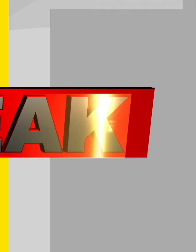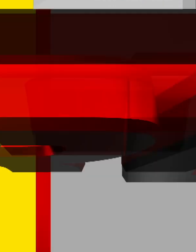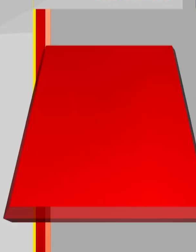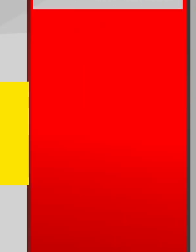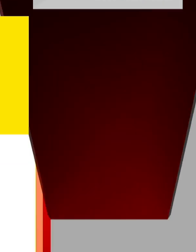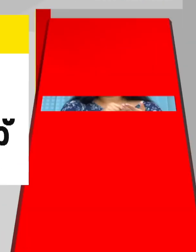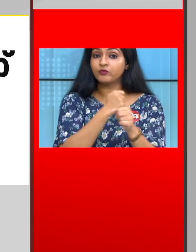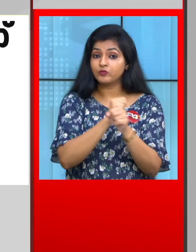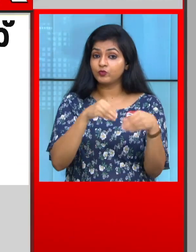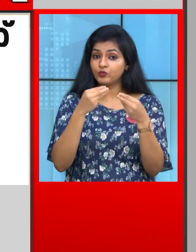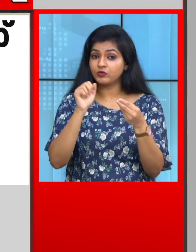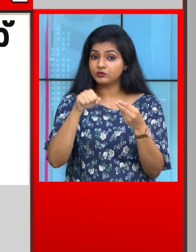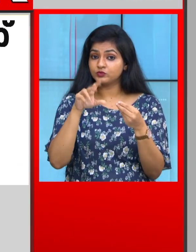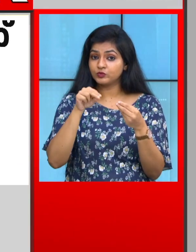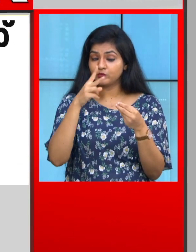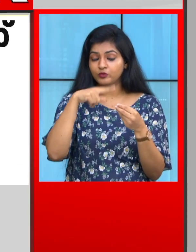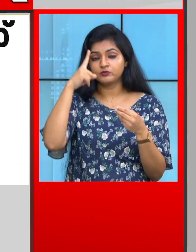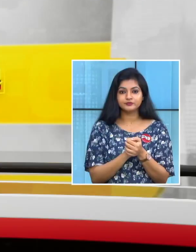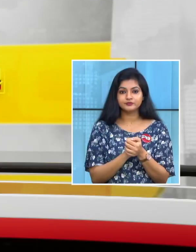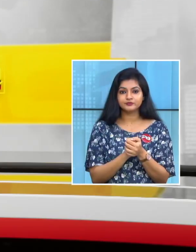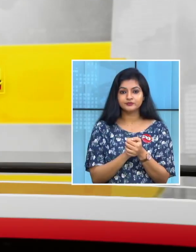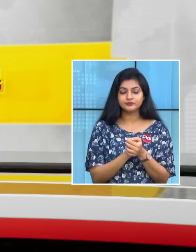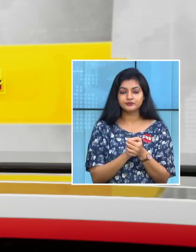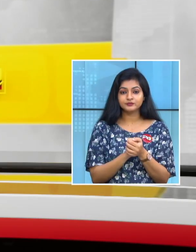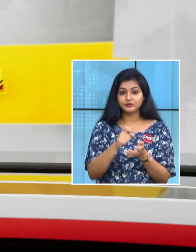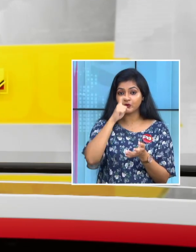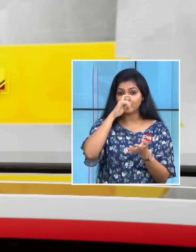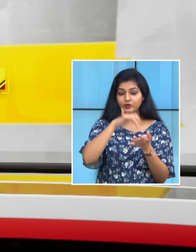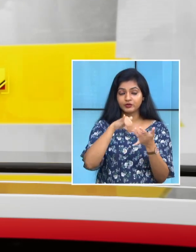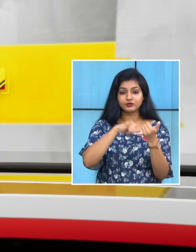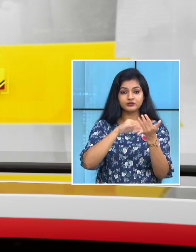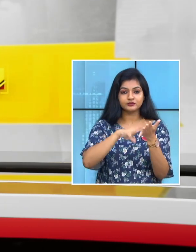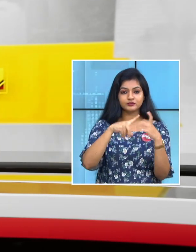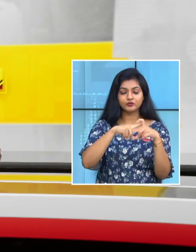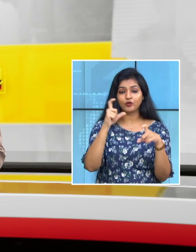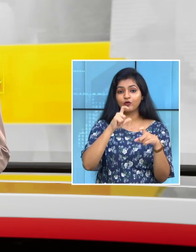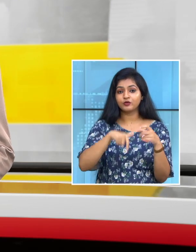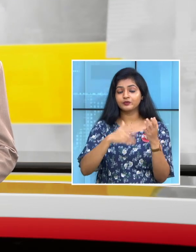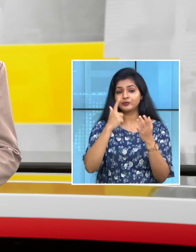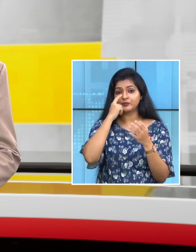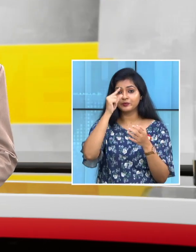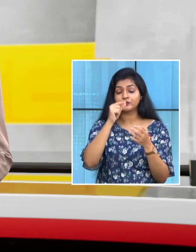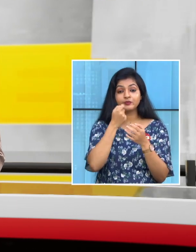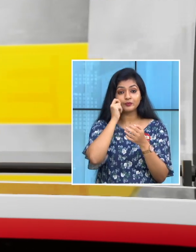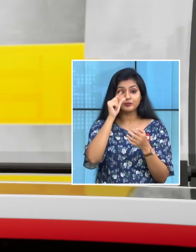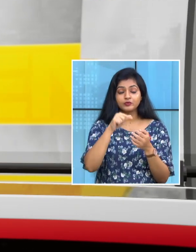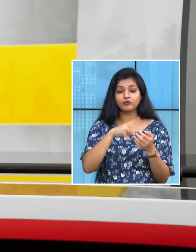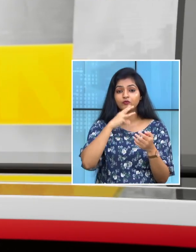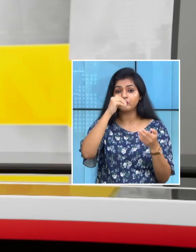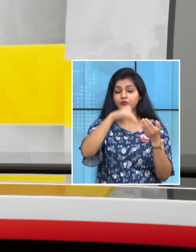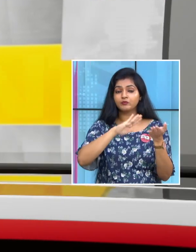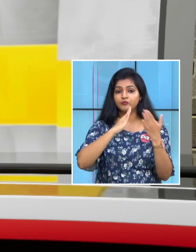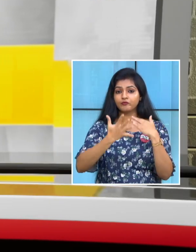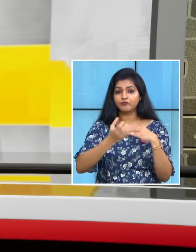എന്ന് കോടതി തീരുമാനിക്കുന്നത്. എസ് ശ്രീകാന്ത് കൊച്ചിയിൽ നിന്ന്. കോട്ടയം SME കോളേജ് വിദ്യാർത്ഥിയെ മുങ്ങി മരിച്ച നിലയിൽ കണ്ടെത്തി. തിരുവനന്തപുരം